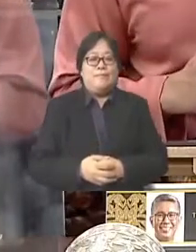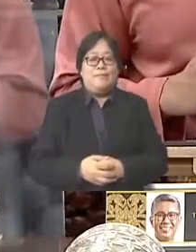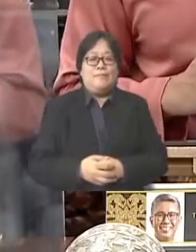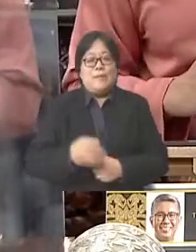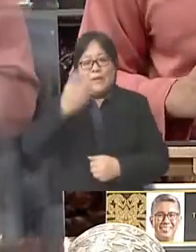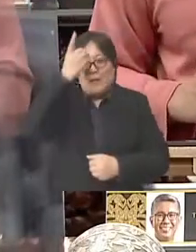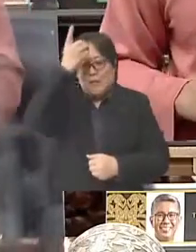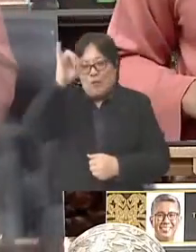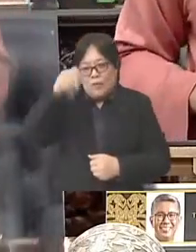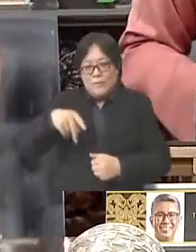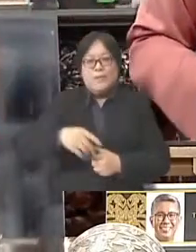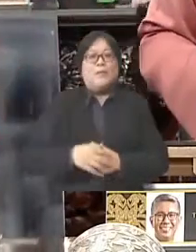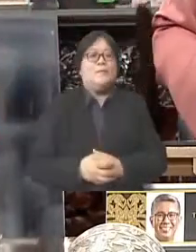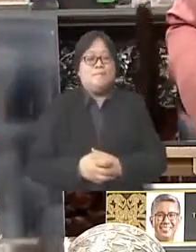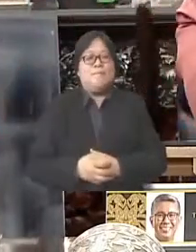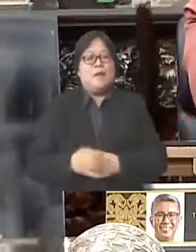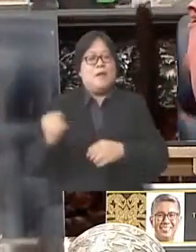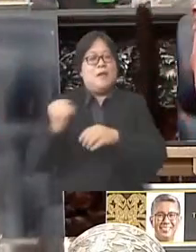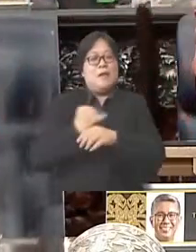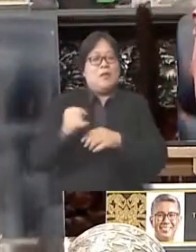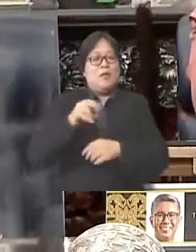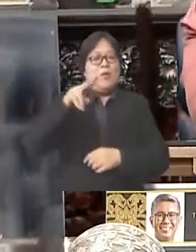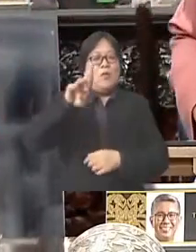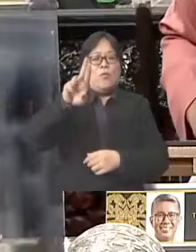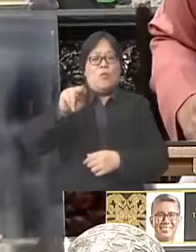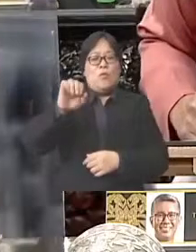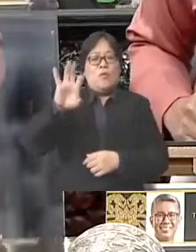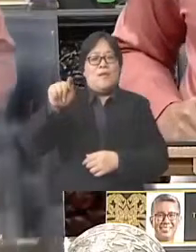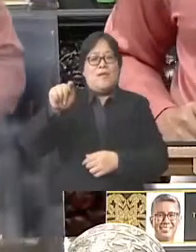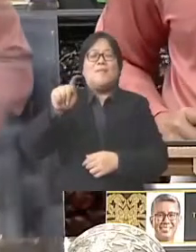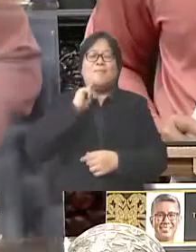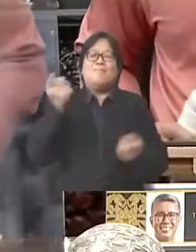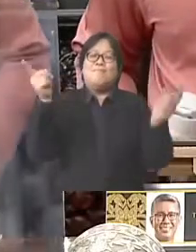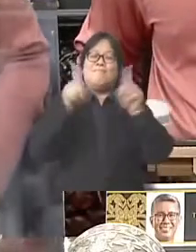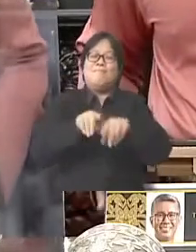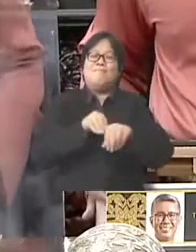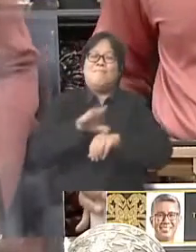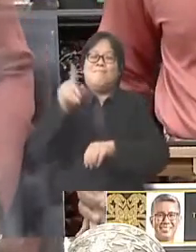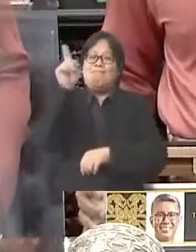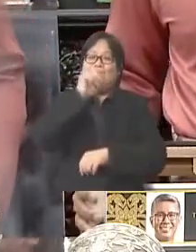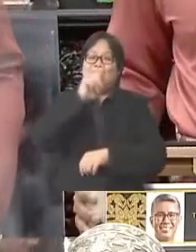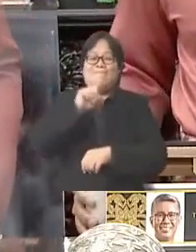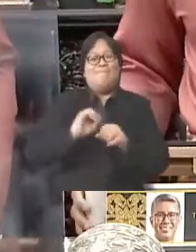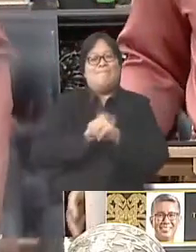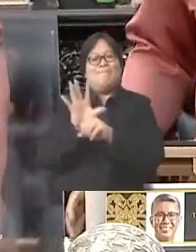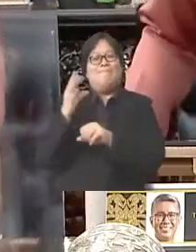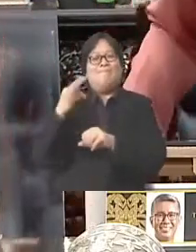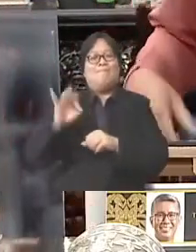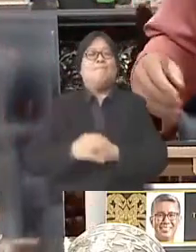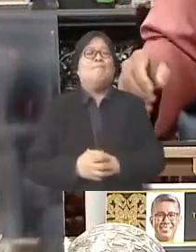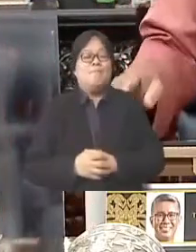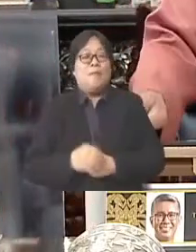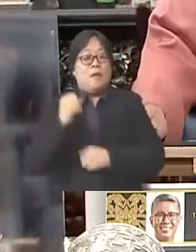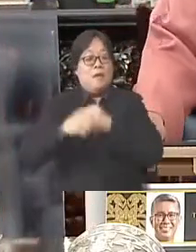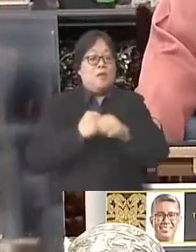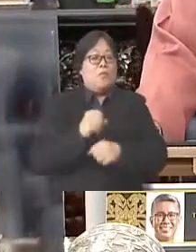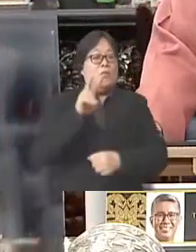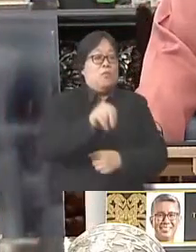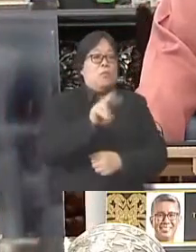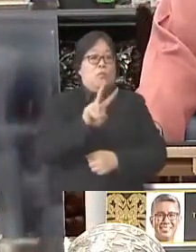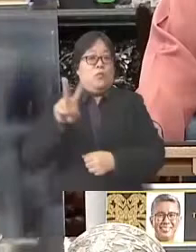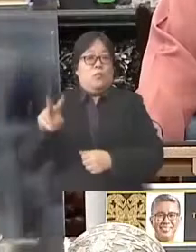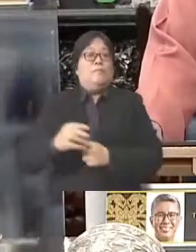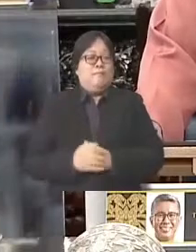21 jadi betul induksi penciptaan juga antara yang terjejas disebabkan Panic bagi Tahun